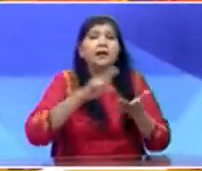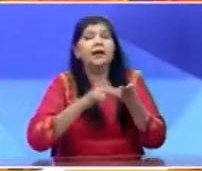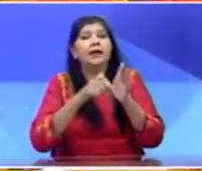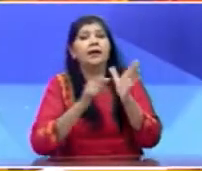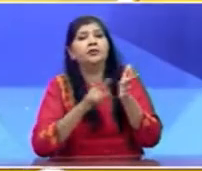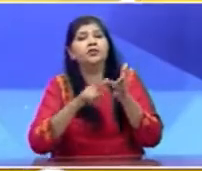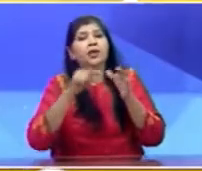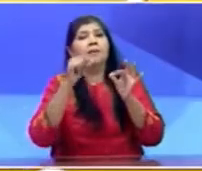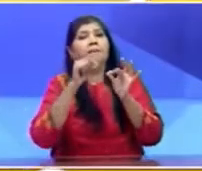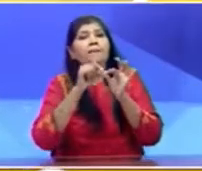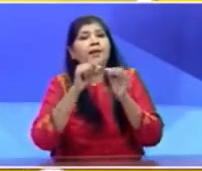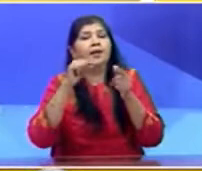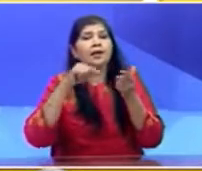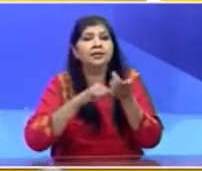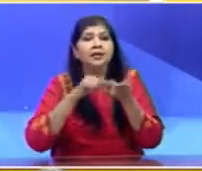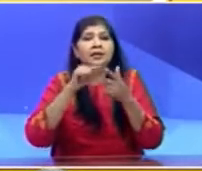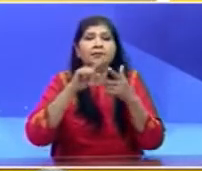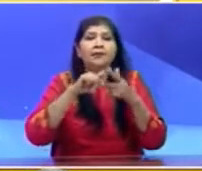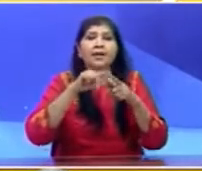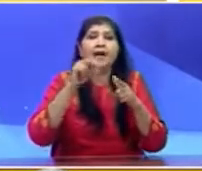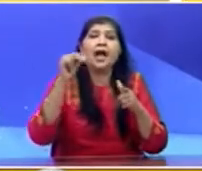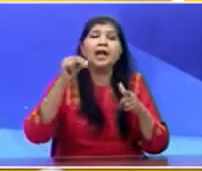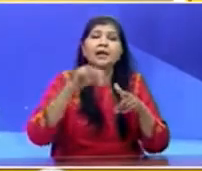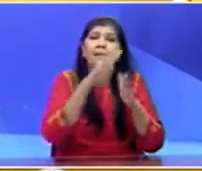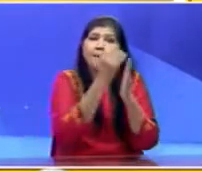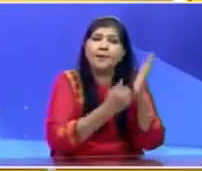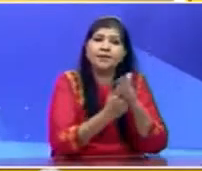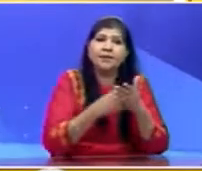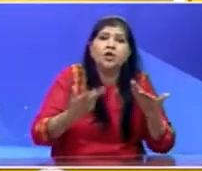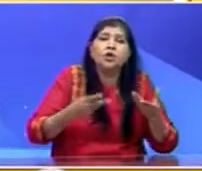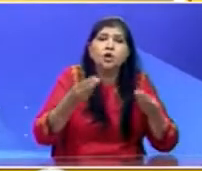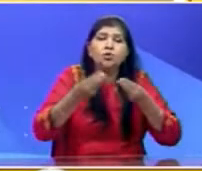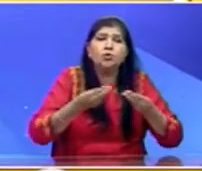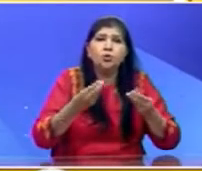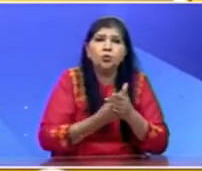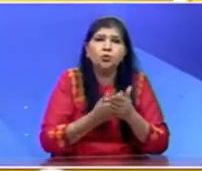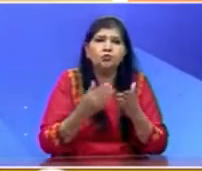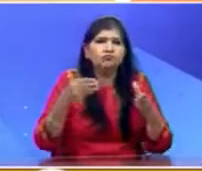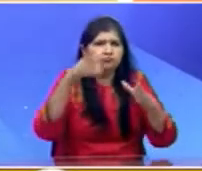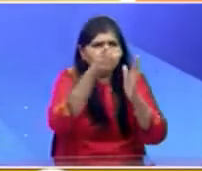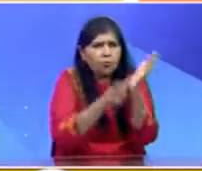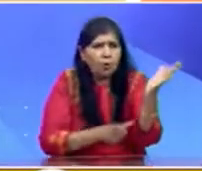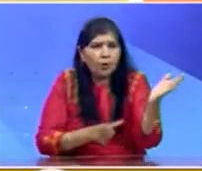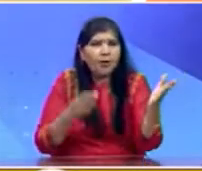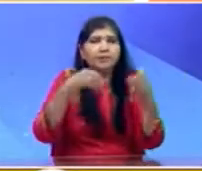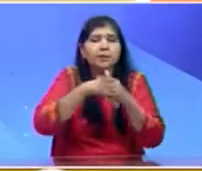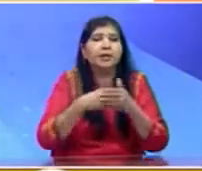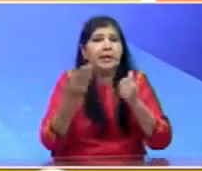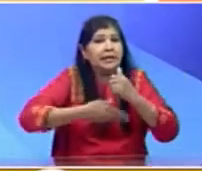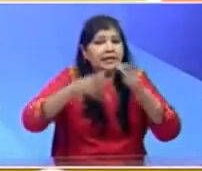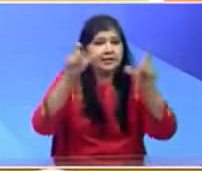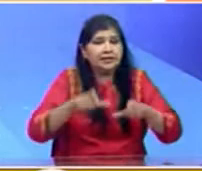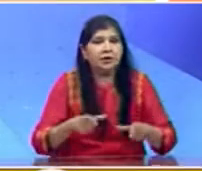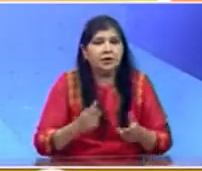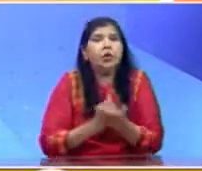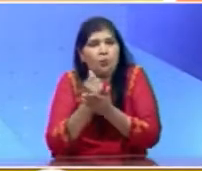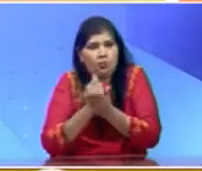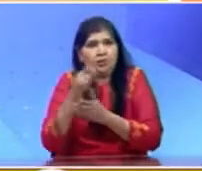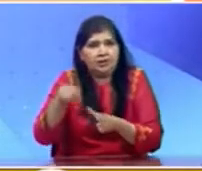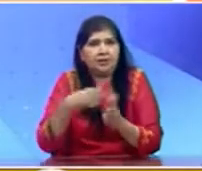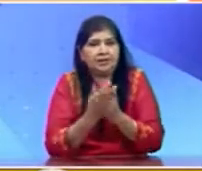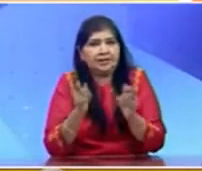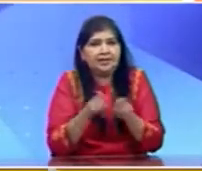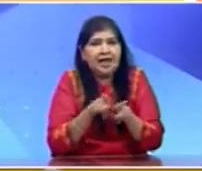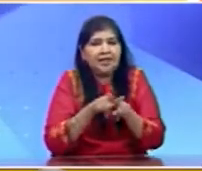बी कीपिंग एंड हनी मिशन जैसे अभियान चलाए, किसानों ने पूरा परिश्रम किया